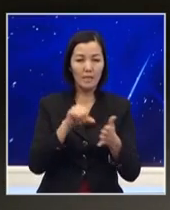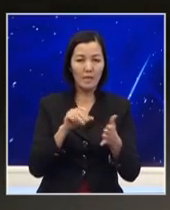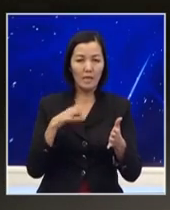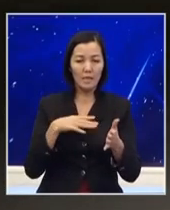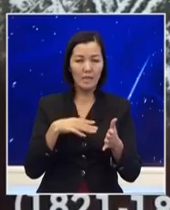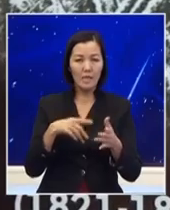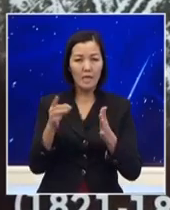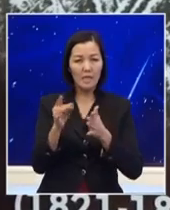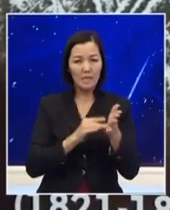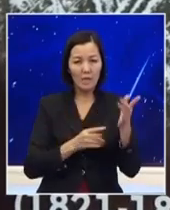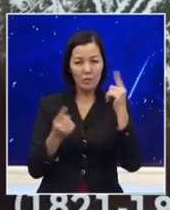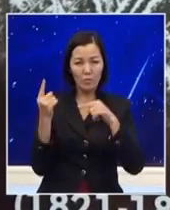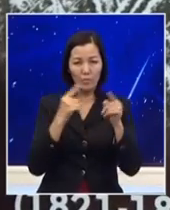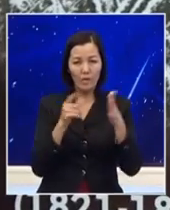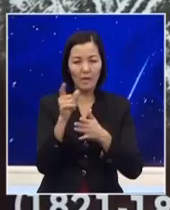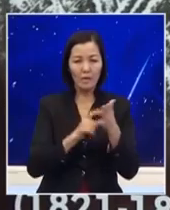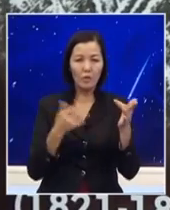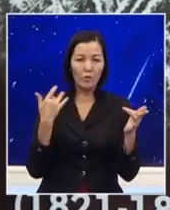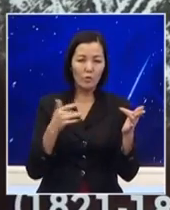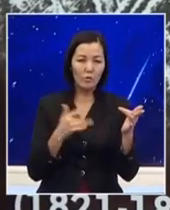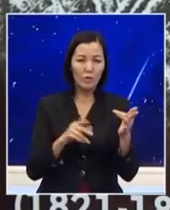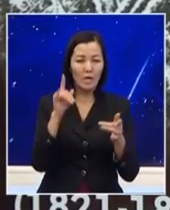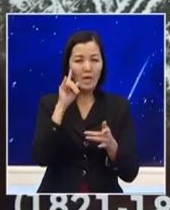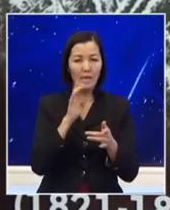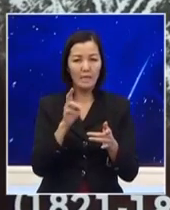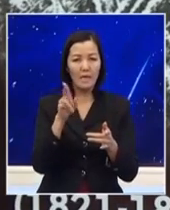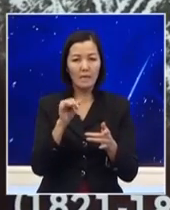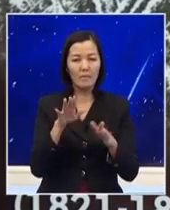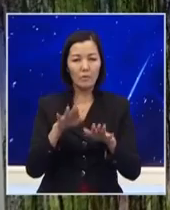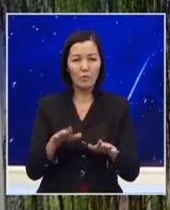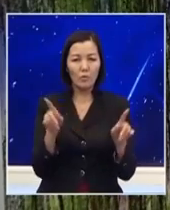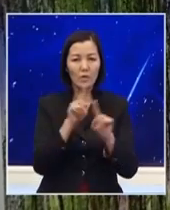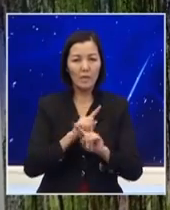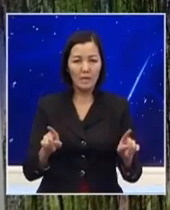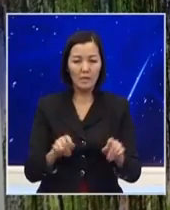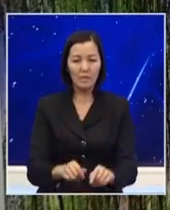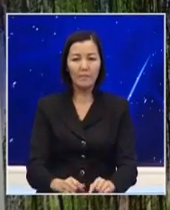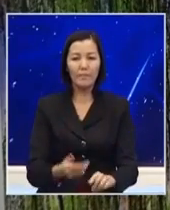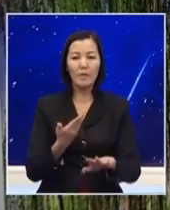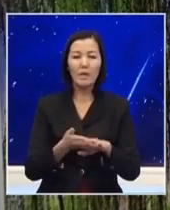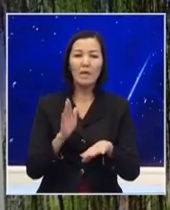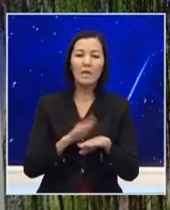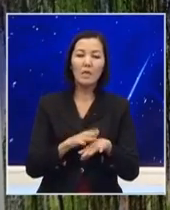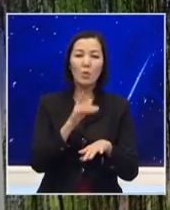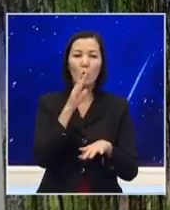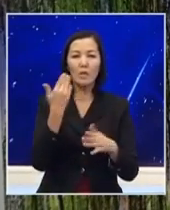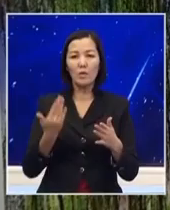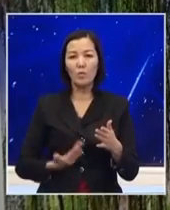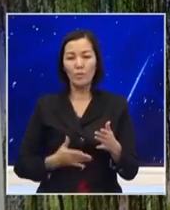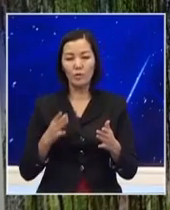суырып салма ақын, күйші ретінде де қазақ әдебиетінде айтарлықтай ізін қалдырған. Ол күрделі кезеңде өмір сүрді Тезек